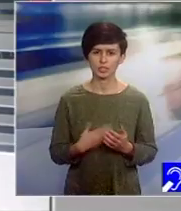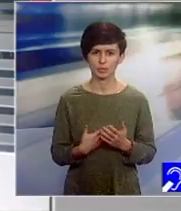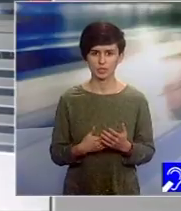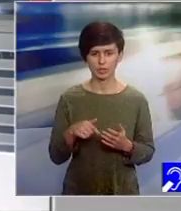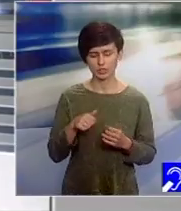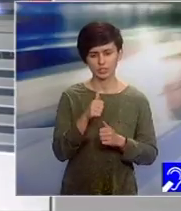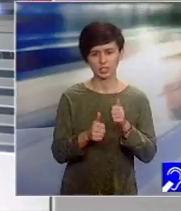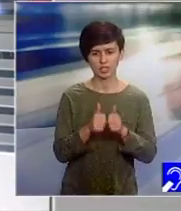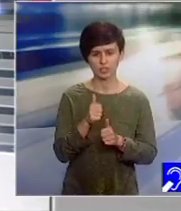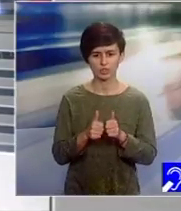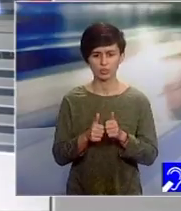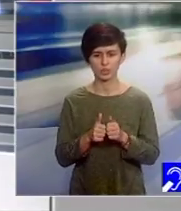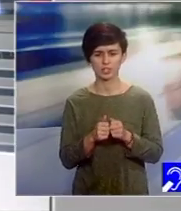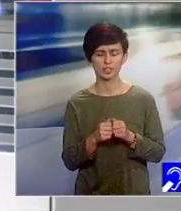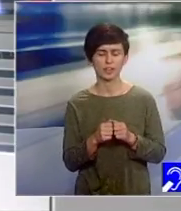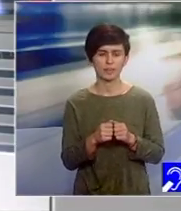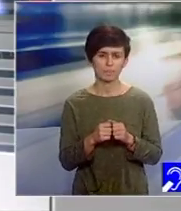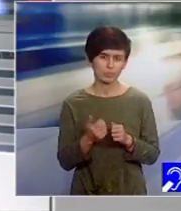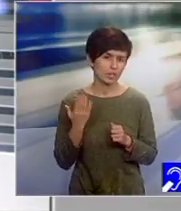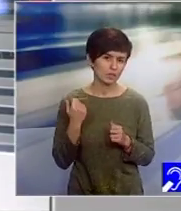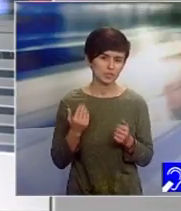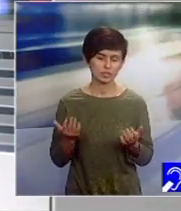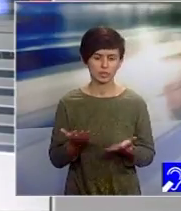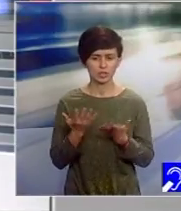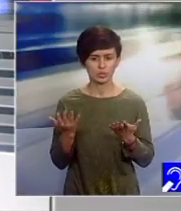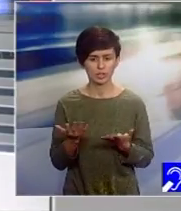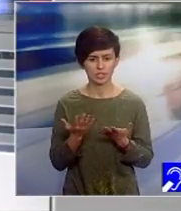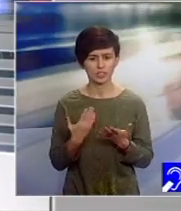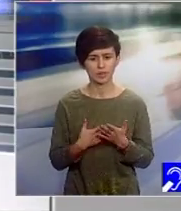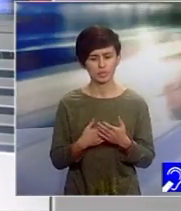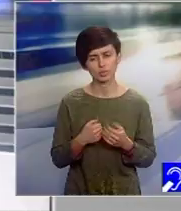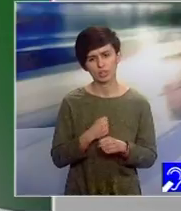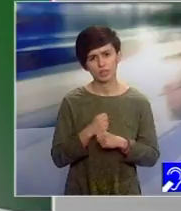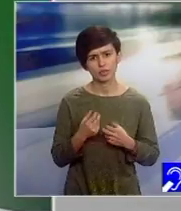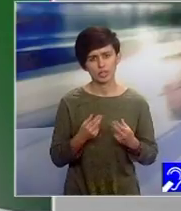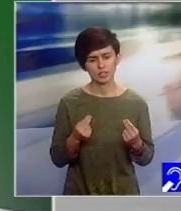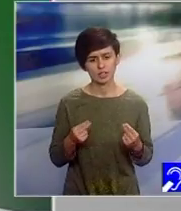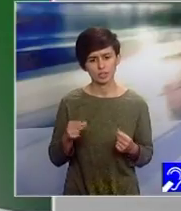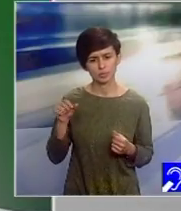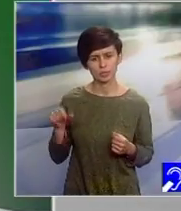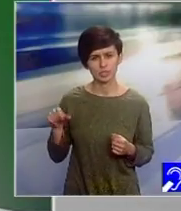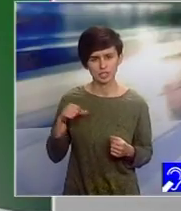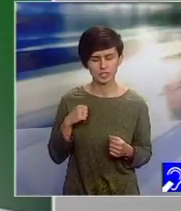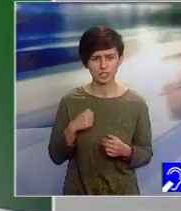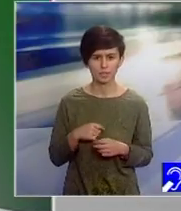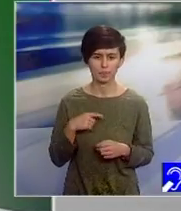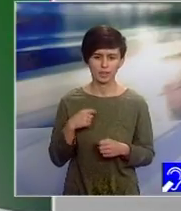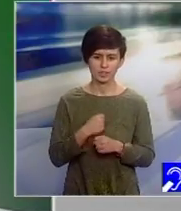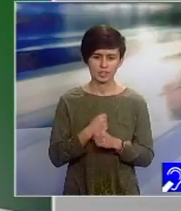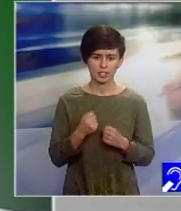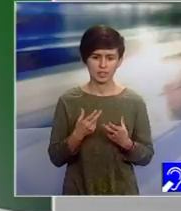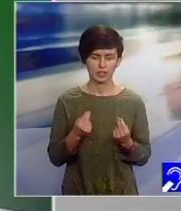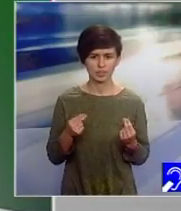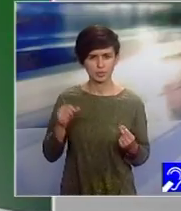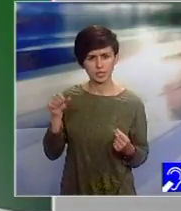concurs a constituit de-a lungul timpului rampă de lansare pentru foarte mulți muzicieni. Aici voiam să ajung. Sunt oameni veniți de la instituții importante muzicale